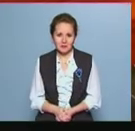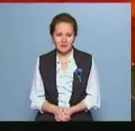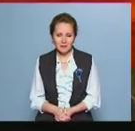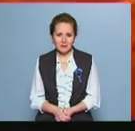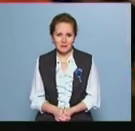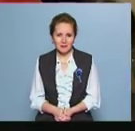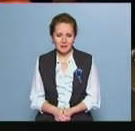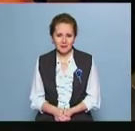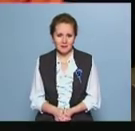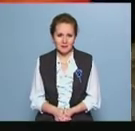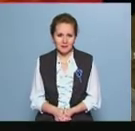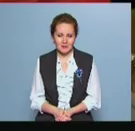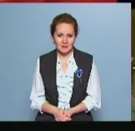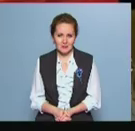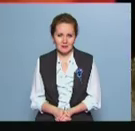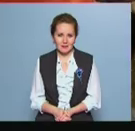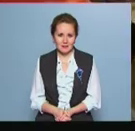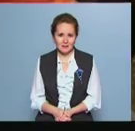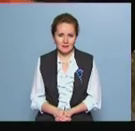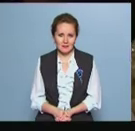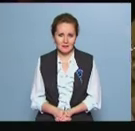На выходе встаем.